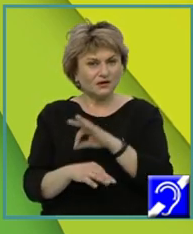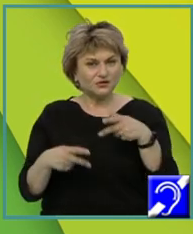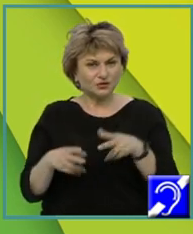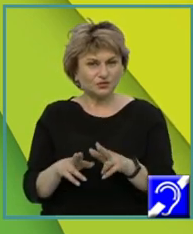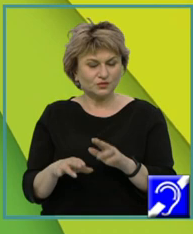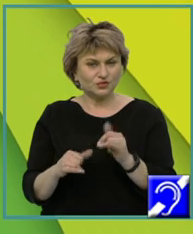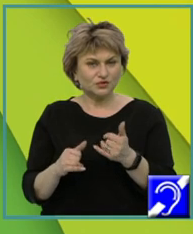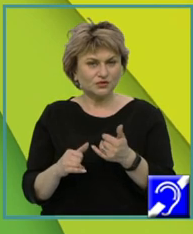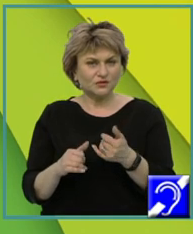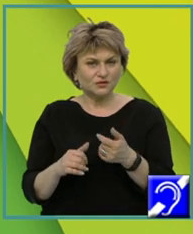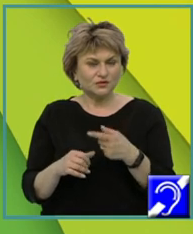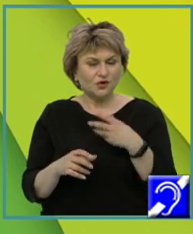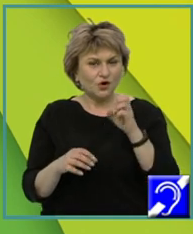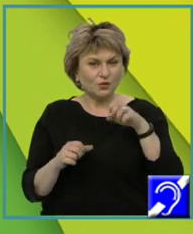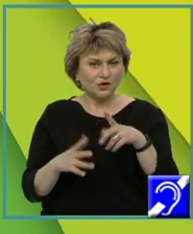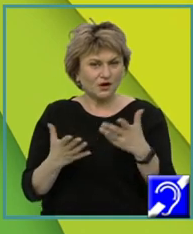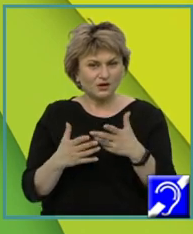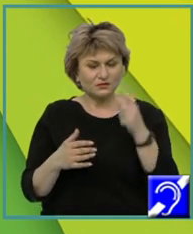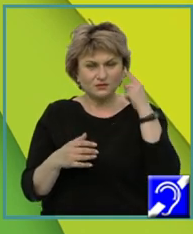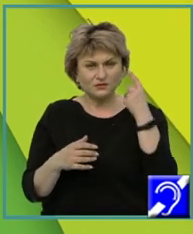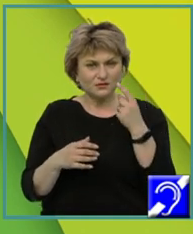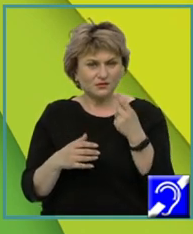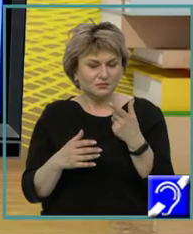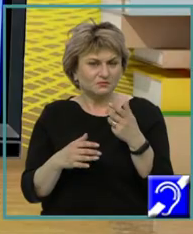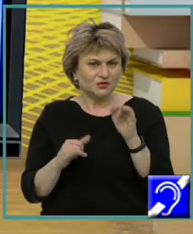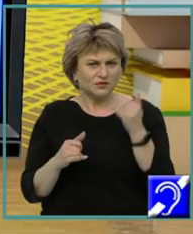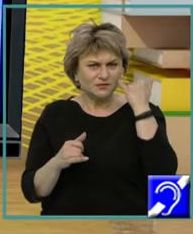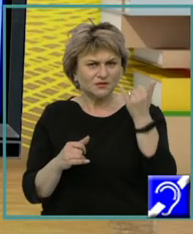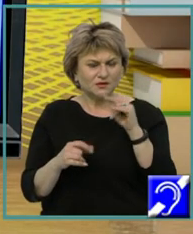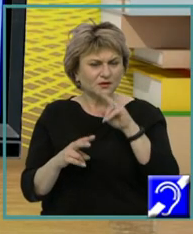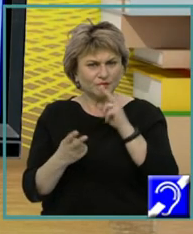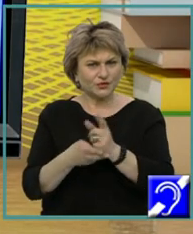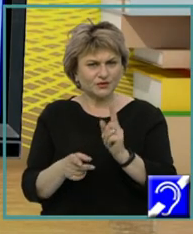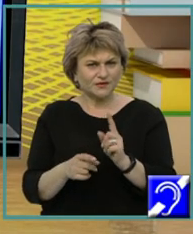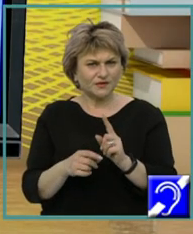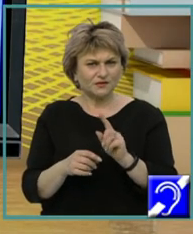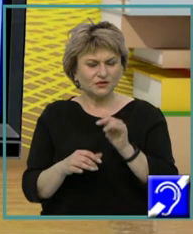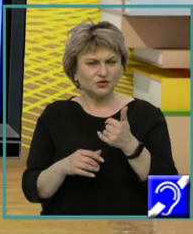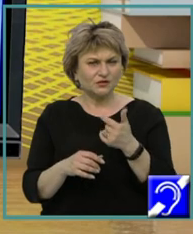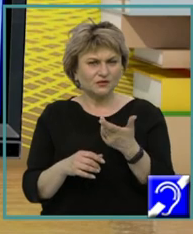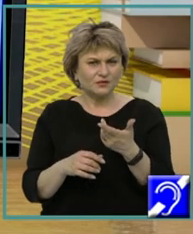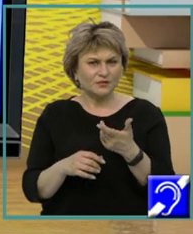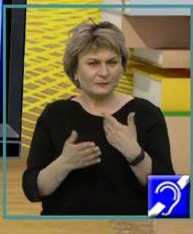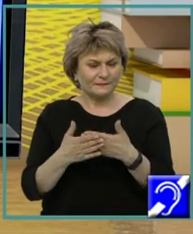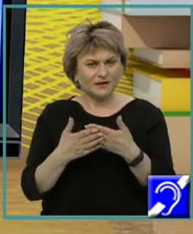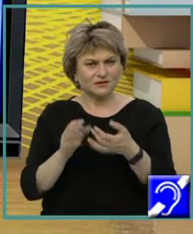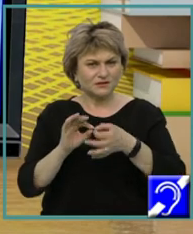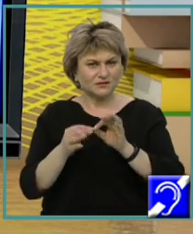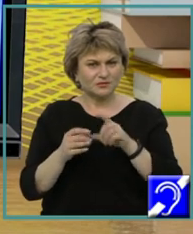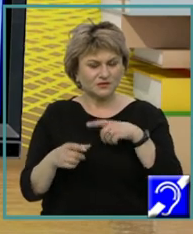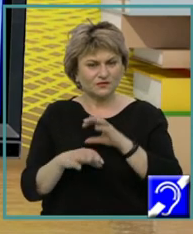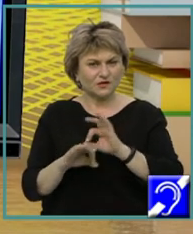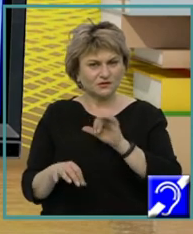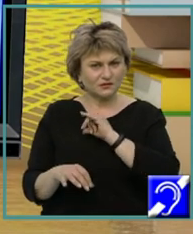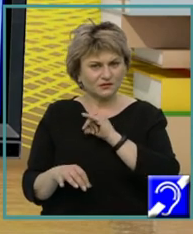Drama intelectualului omul care a văzut idei neadaptat un înțelesul nedreptățit ul ceea ce este extrem de